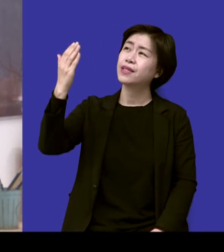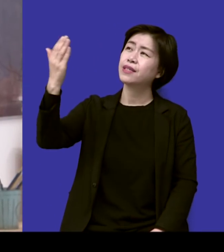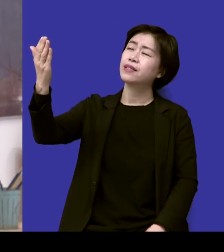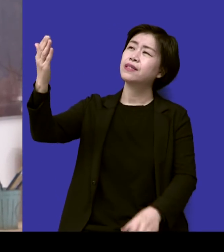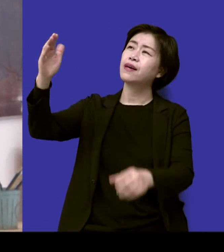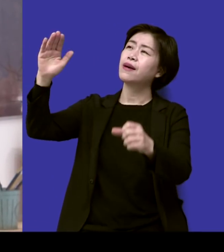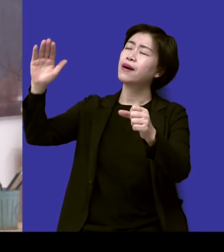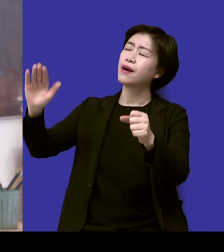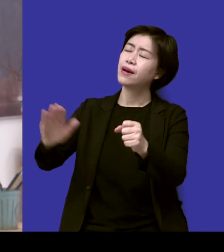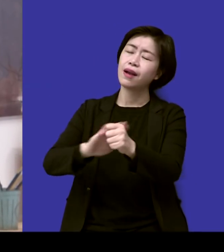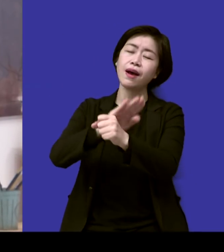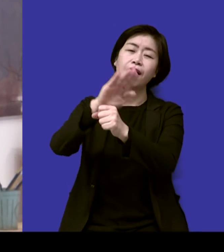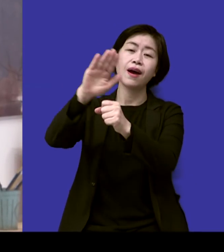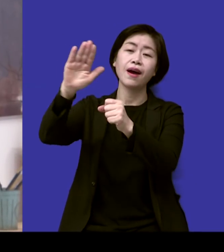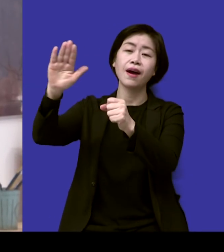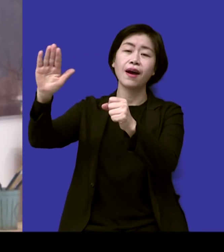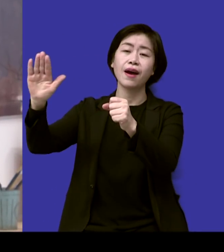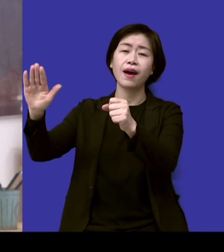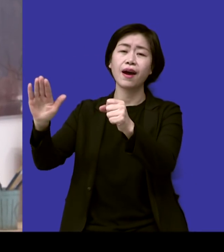그